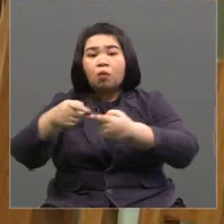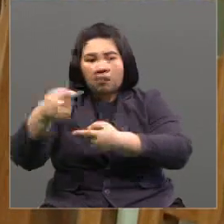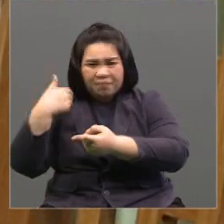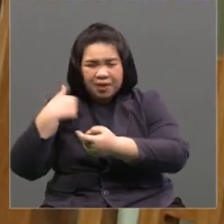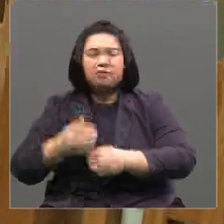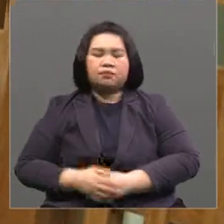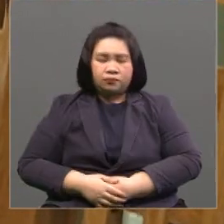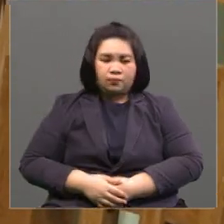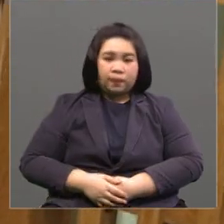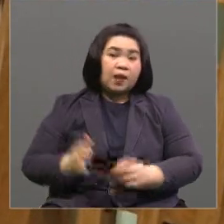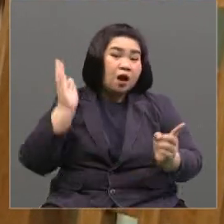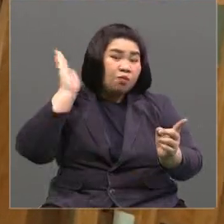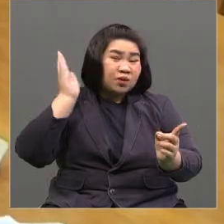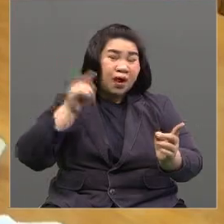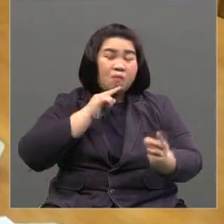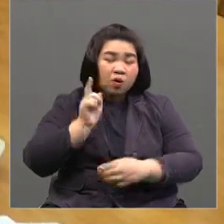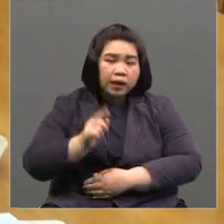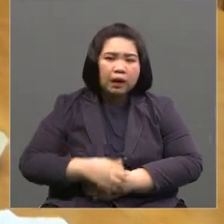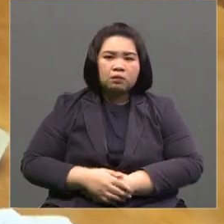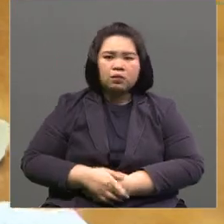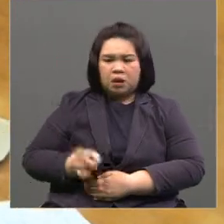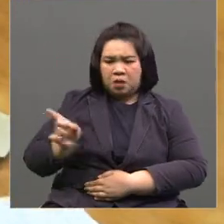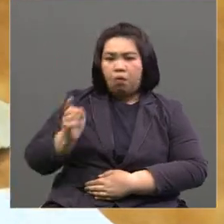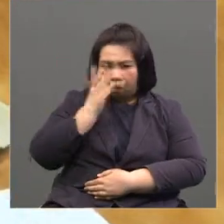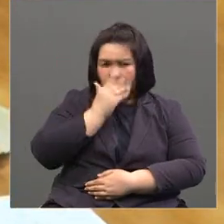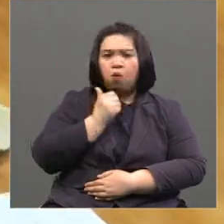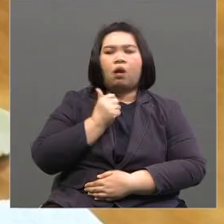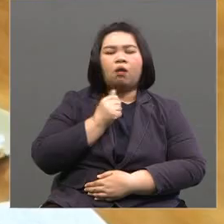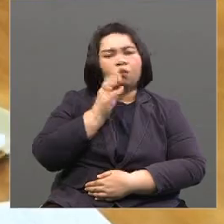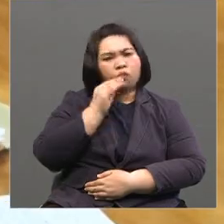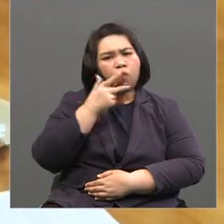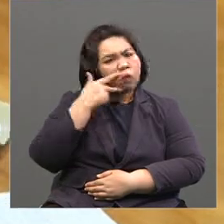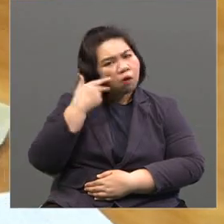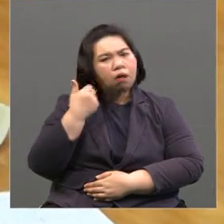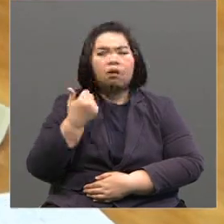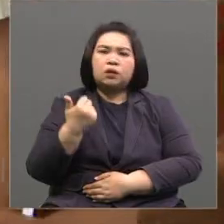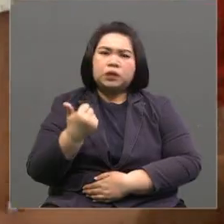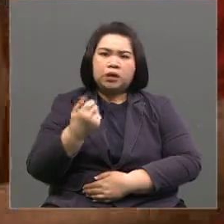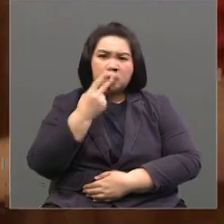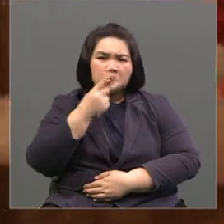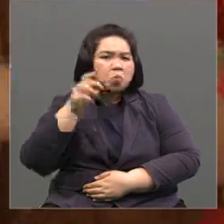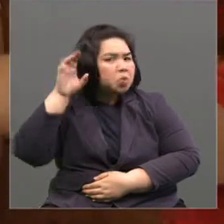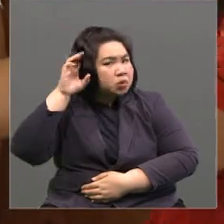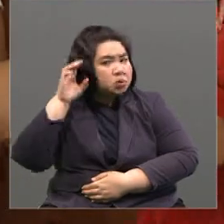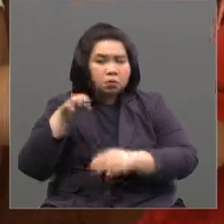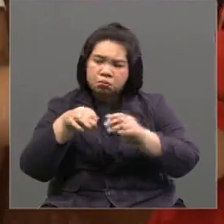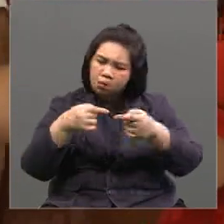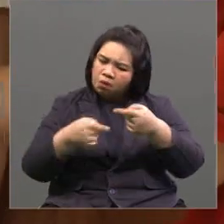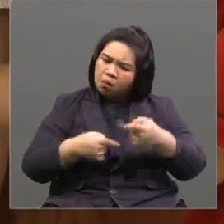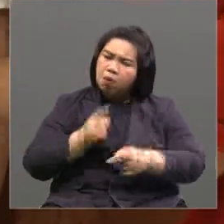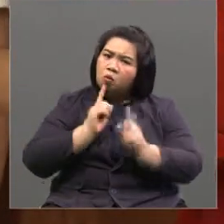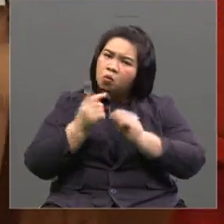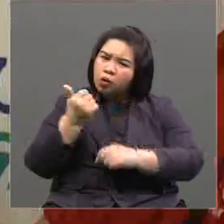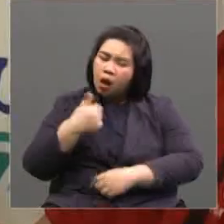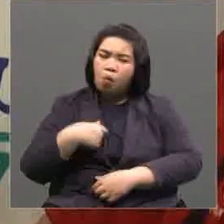1ในเหยื่อเนี่ยบอกกับทีมข่าวค่ะว่าผู้ต้องหาเป็นคนหน้าตาดีพูดจาไพเราะน่าเชื่อถือทำให้ตนเองถูกหล